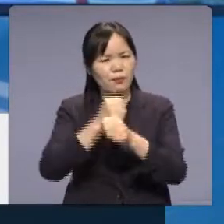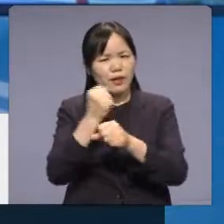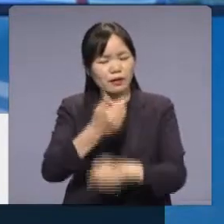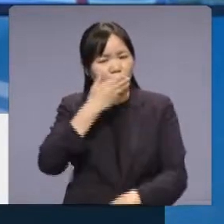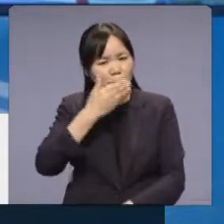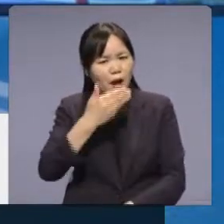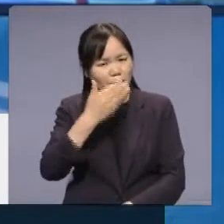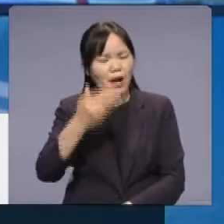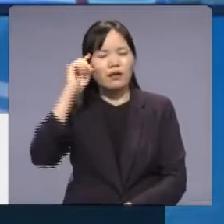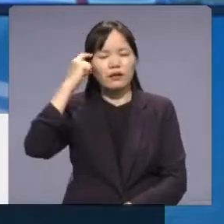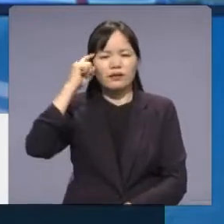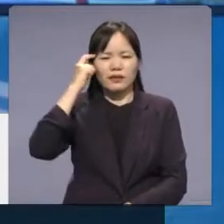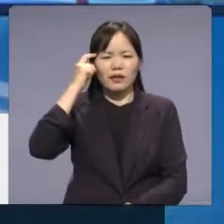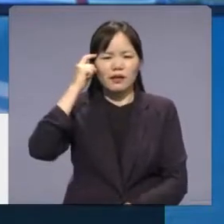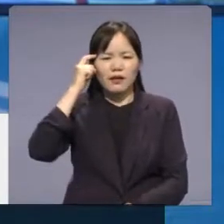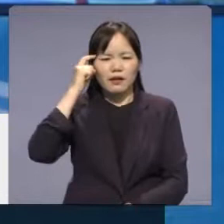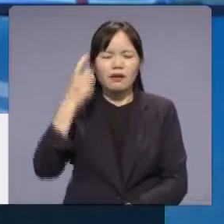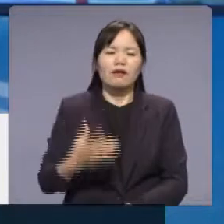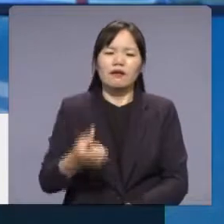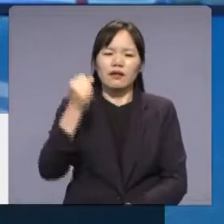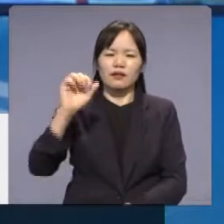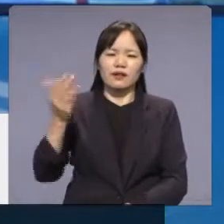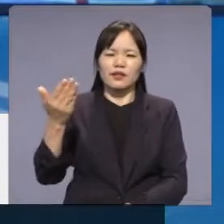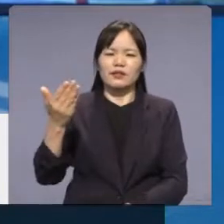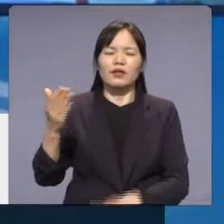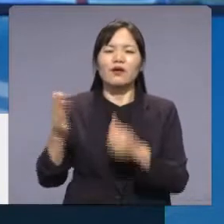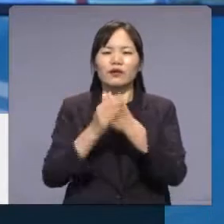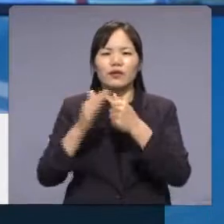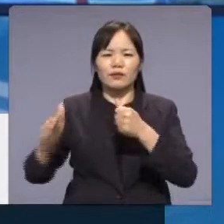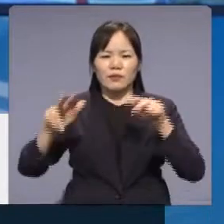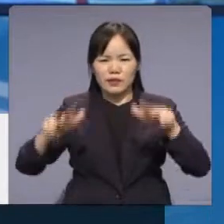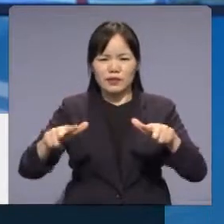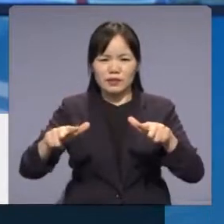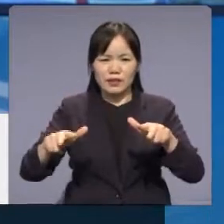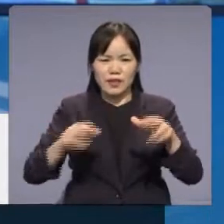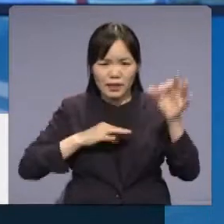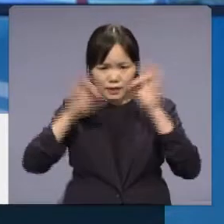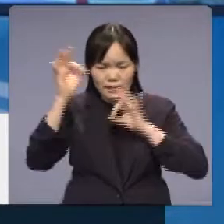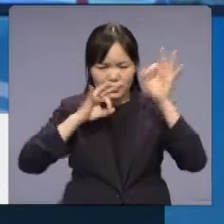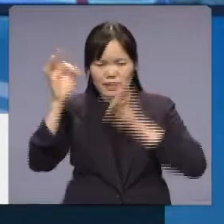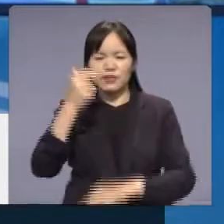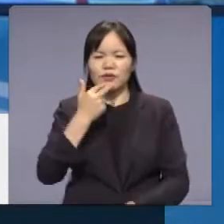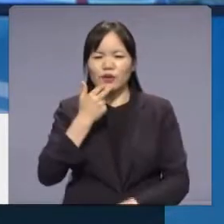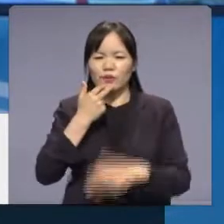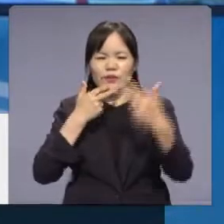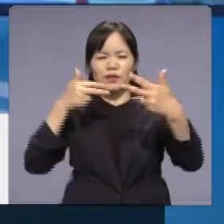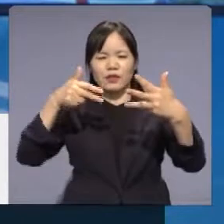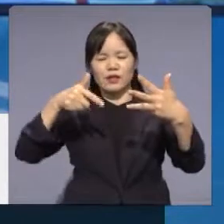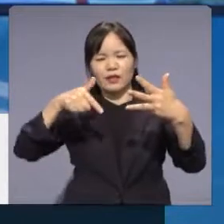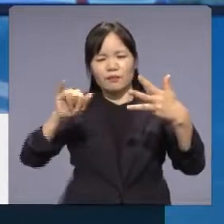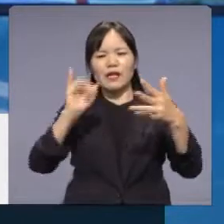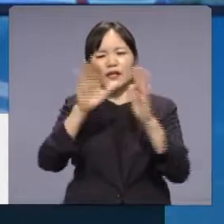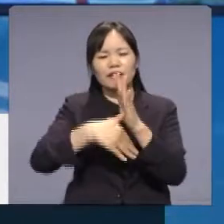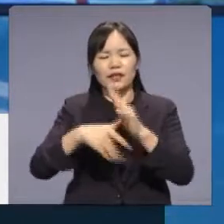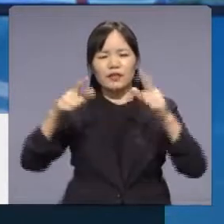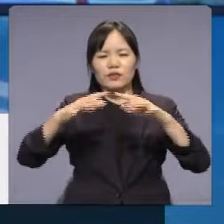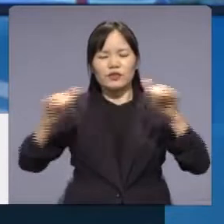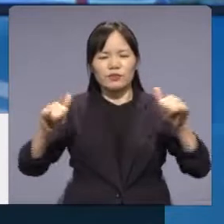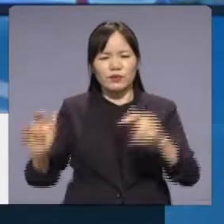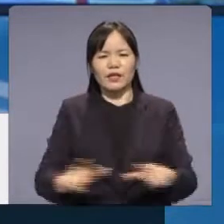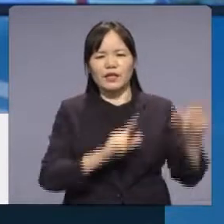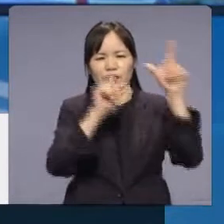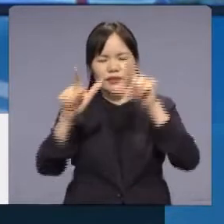생각을 하게 되어져서 이제는 시행착오 없이 제 8기에는 좀 더 주민들의 삶의 질을